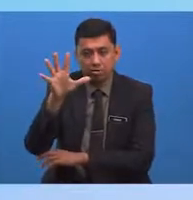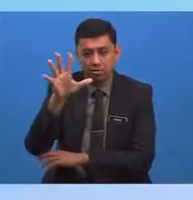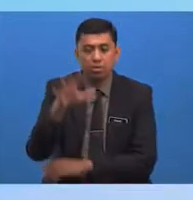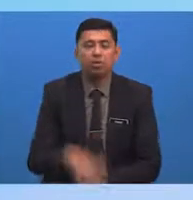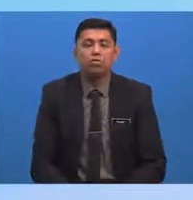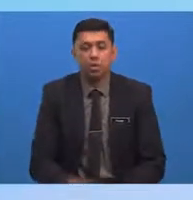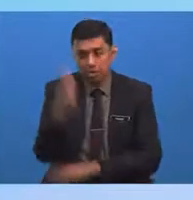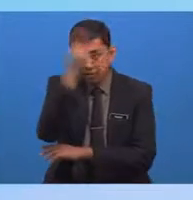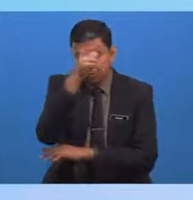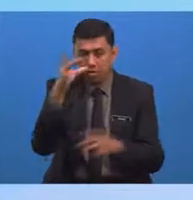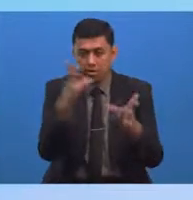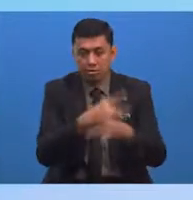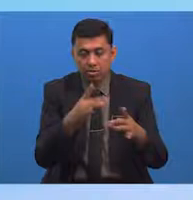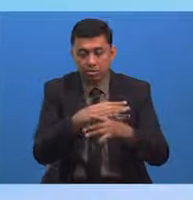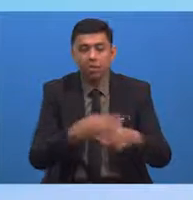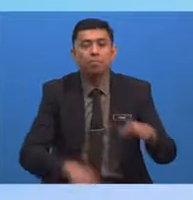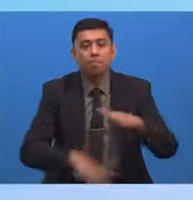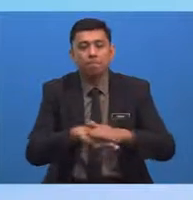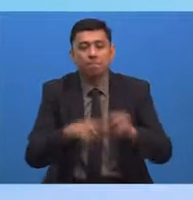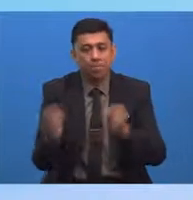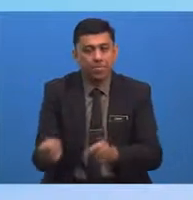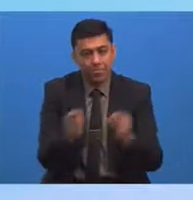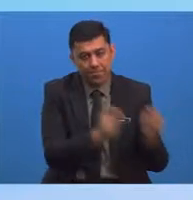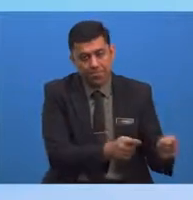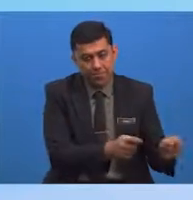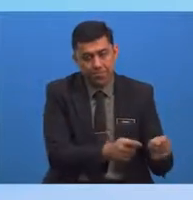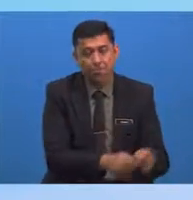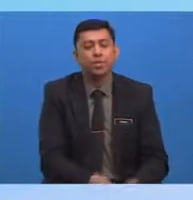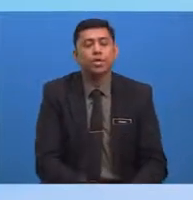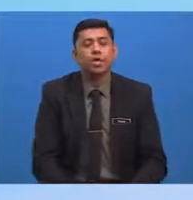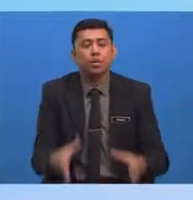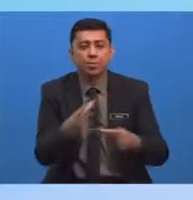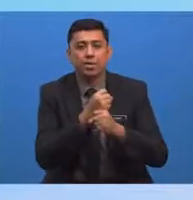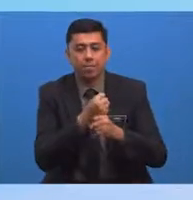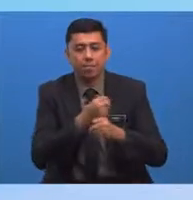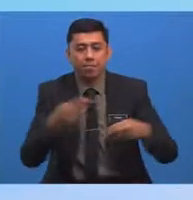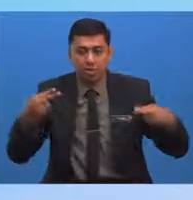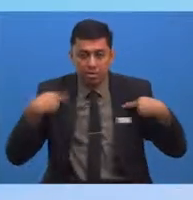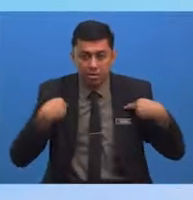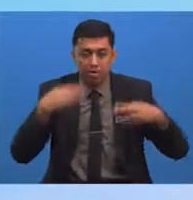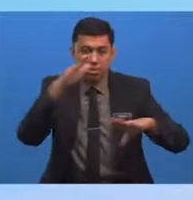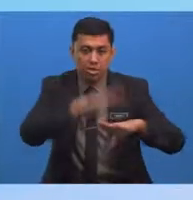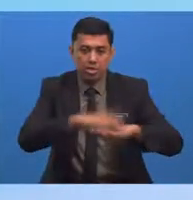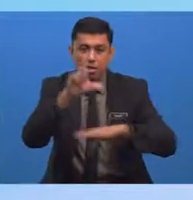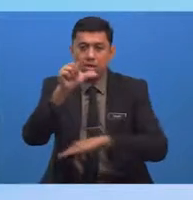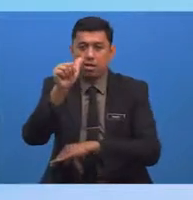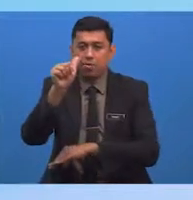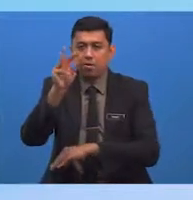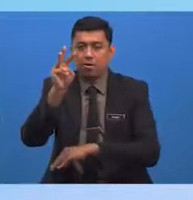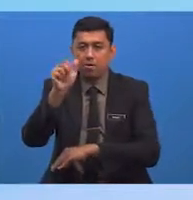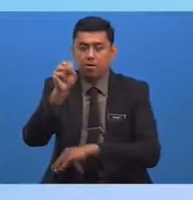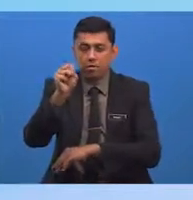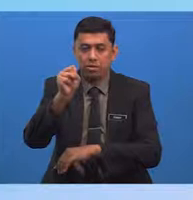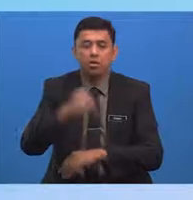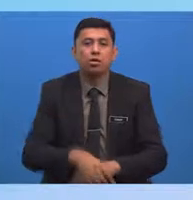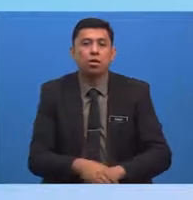1905, Kerajaan Sarawak di bawah pentadbiran dinasti Brooke memperoleh hak ke atas lawas yang sebelum